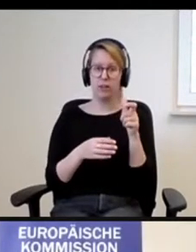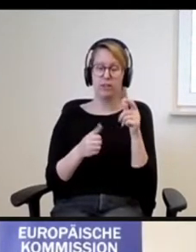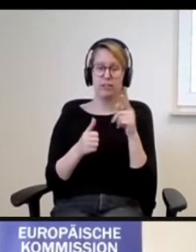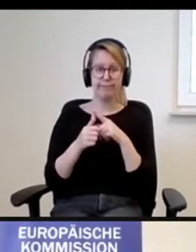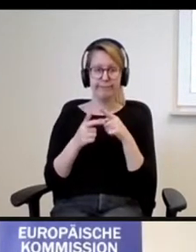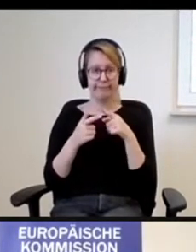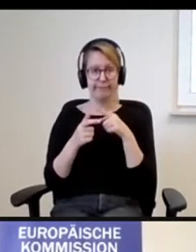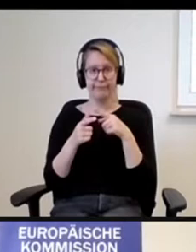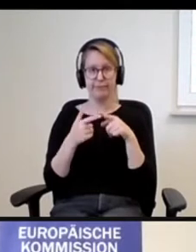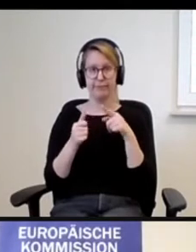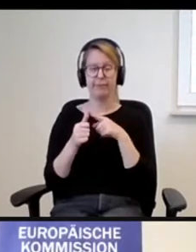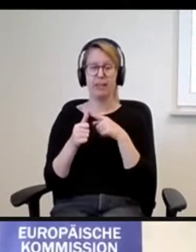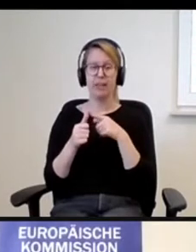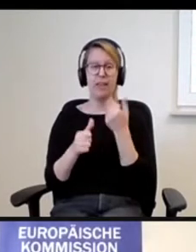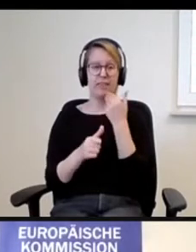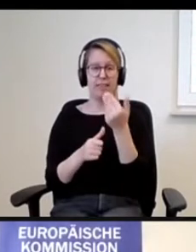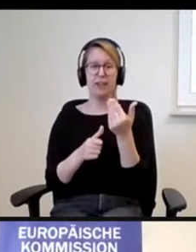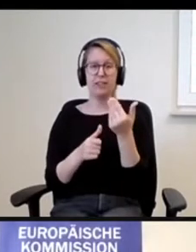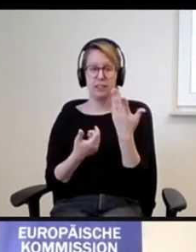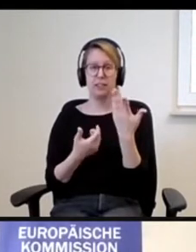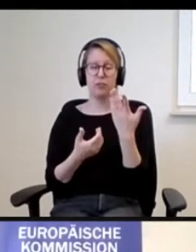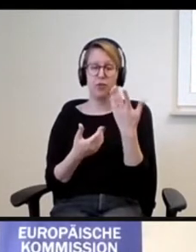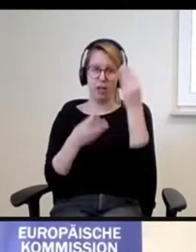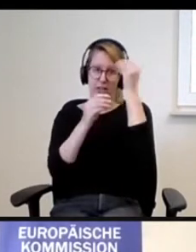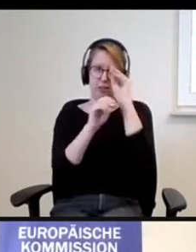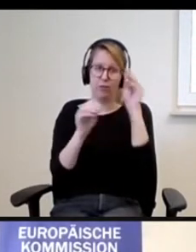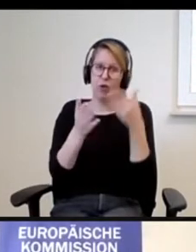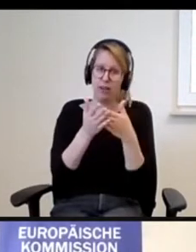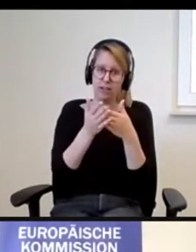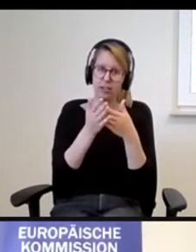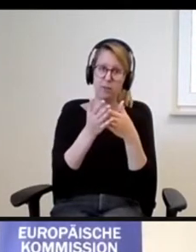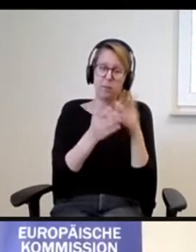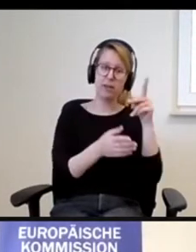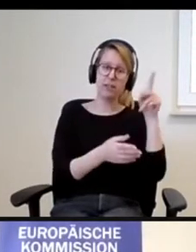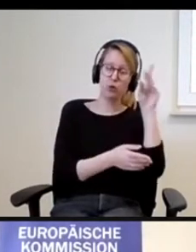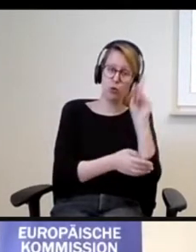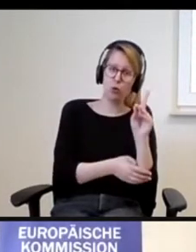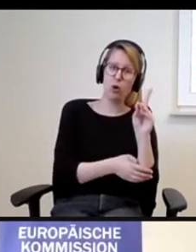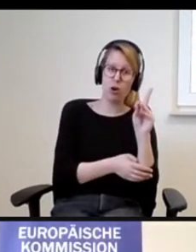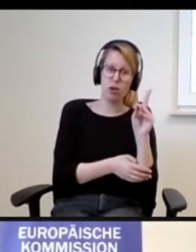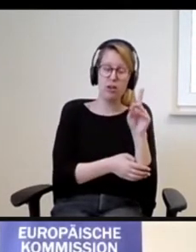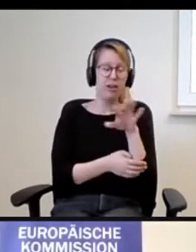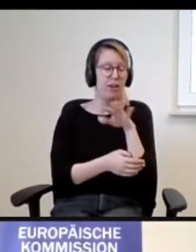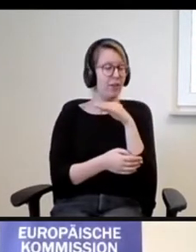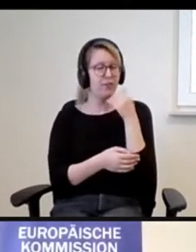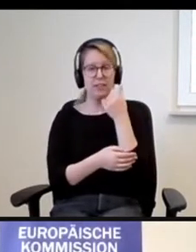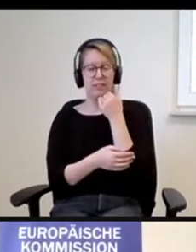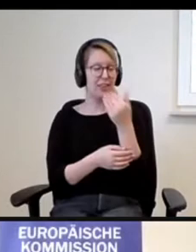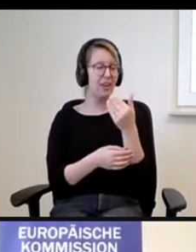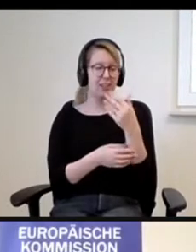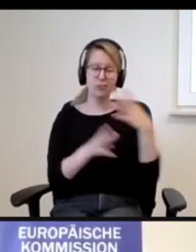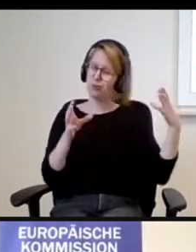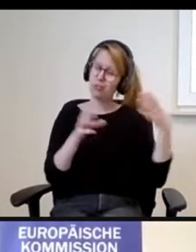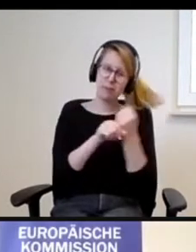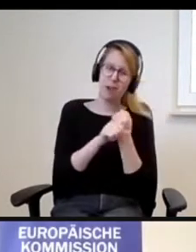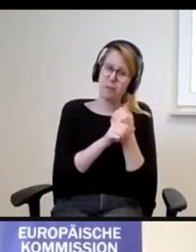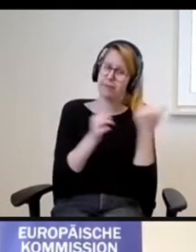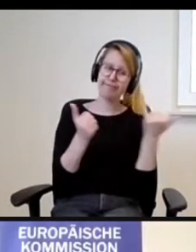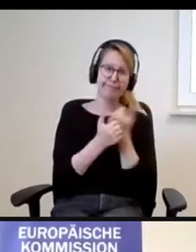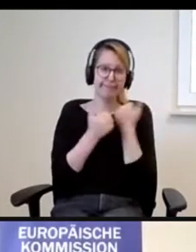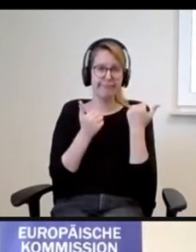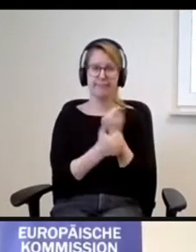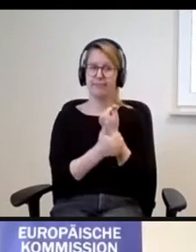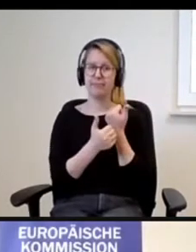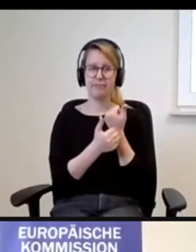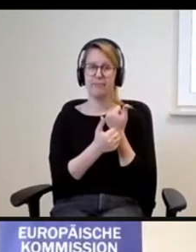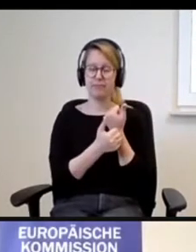Handicap, Patrick Laurent, c'était un plaisir de travailler avec vos équipes en préparant ce midi, même si on se rend